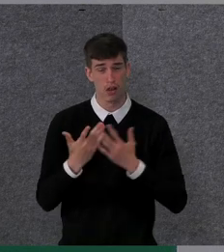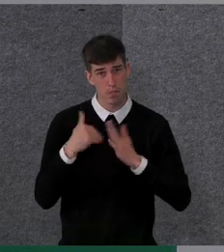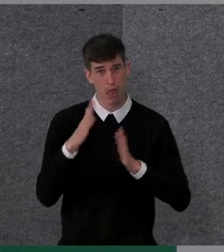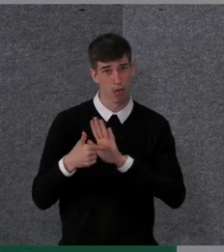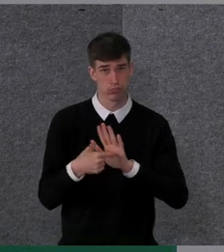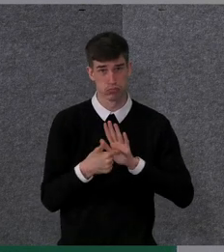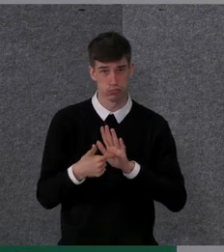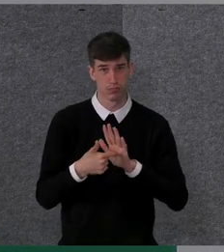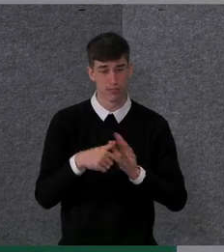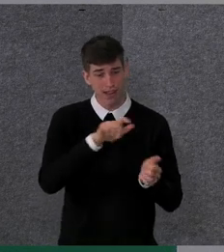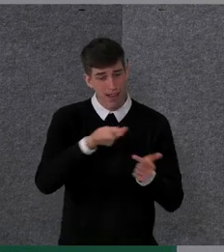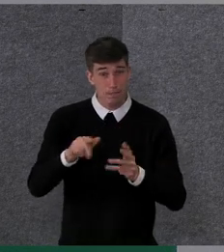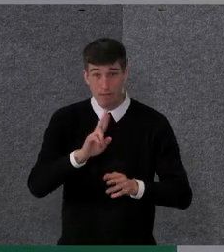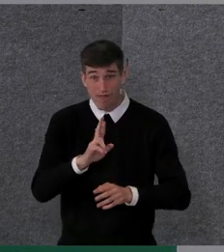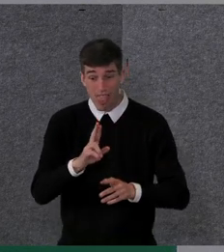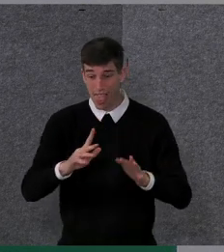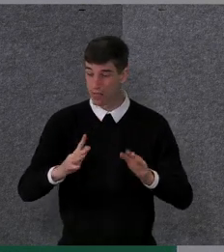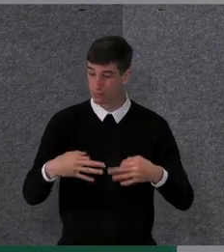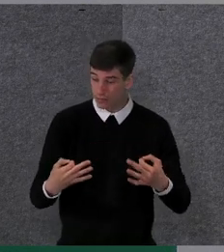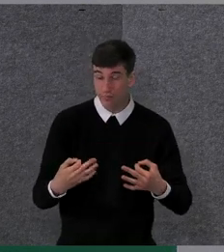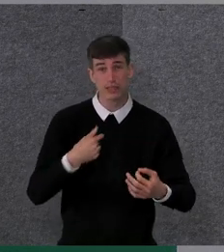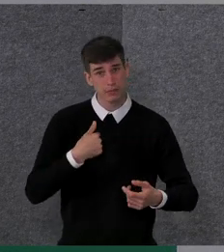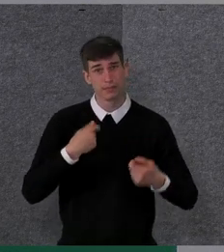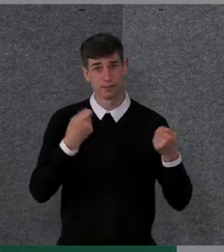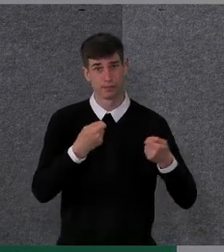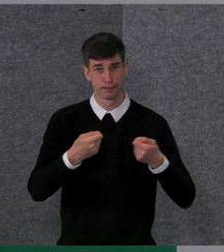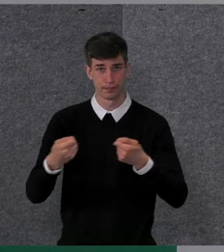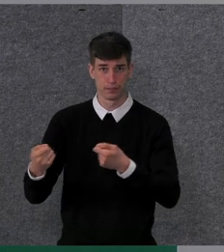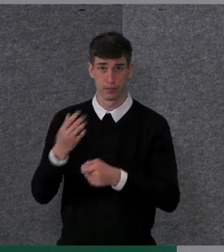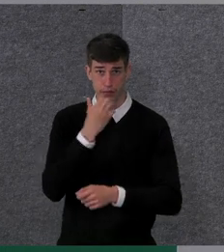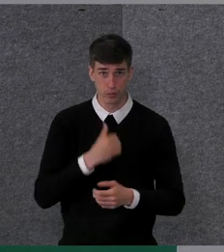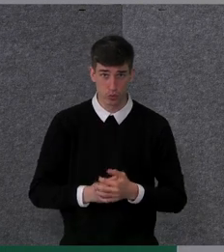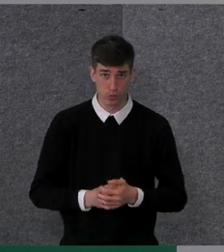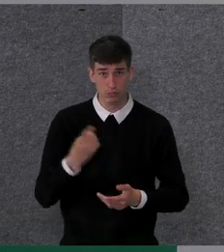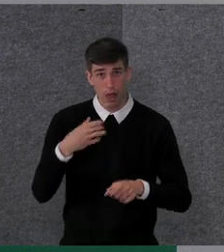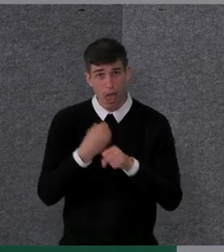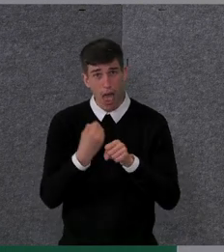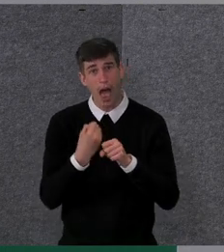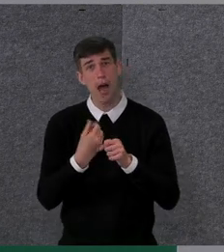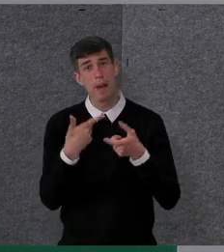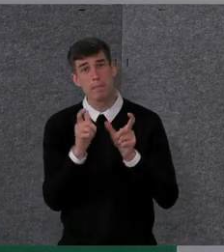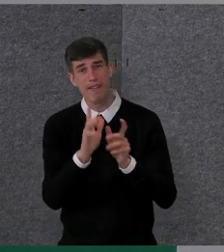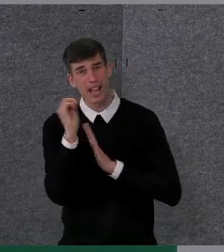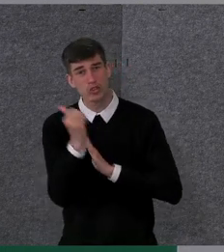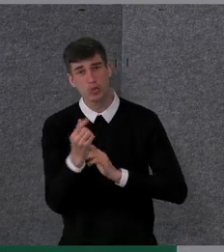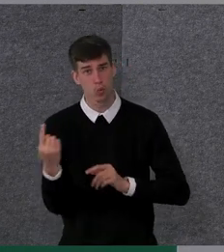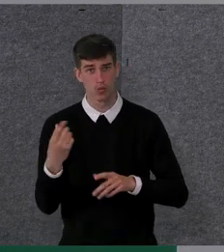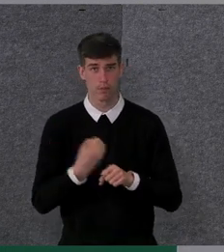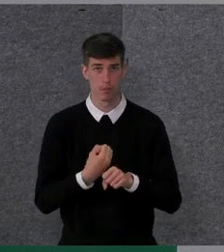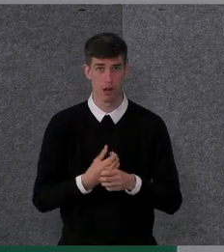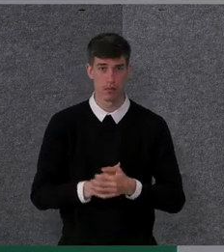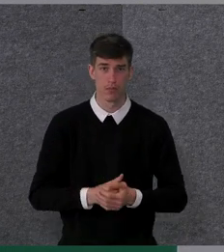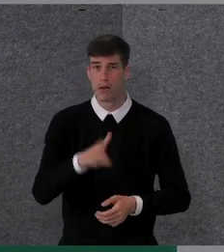diejenigen finanzielle Unterstützung zusichern, die tagtäglich die unerlässliche Präventionsarbeit leisten, sei es in der Zivilgesellschaft,